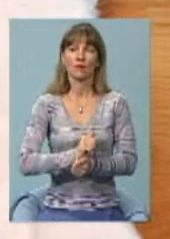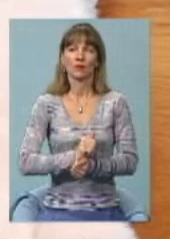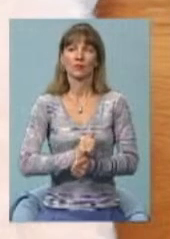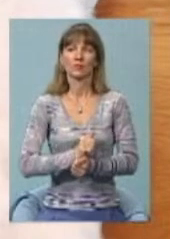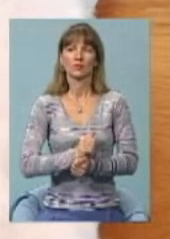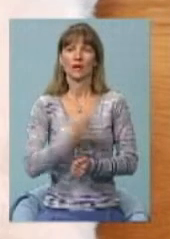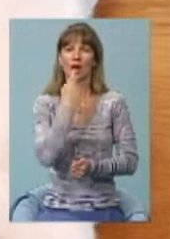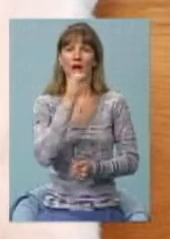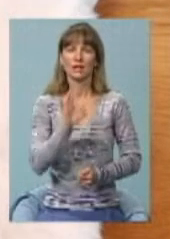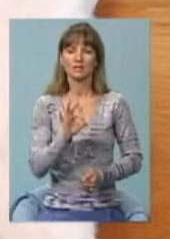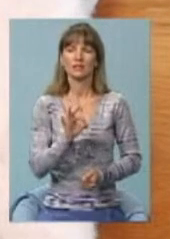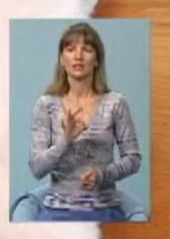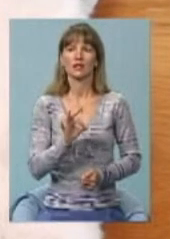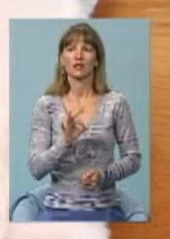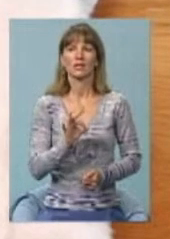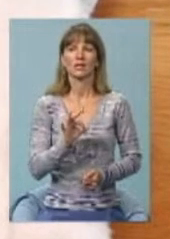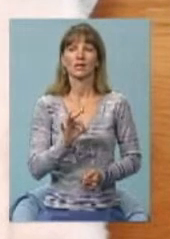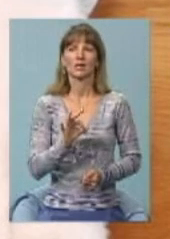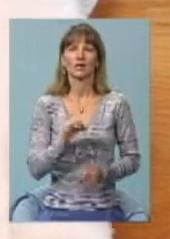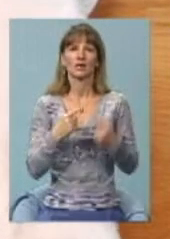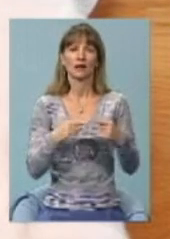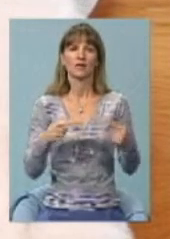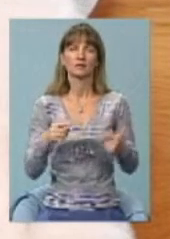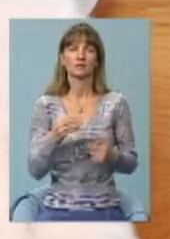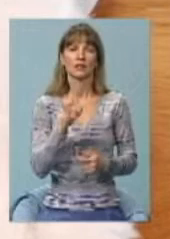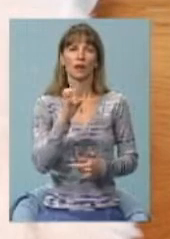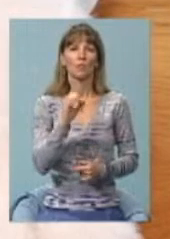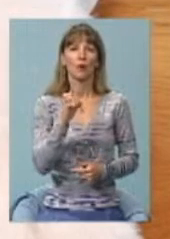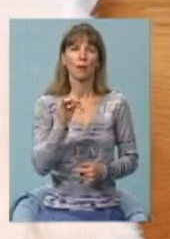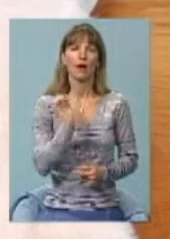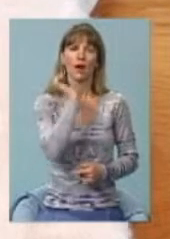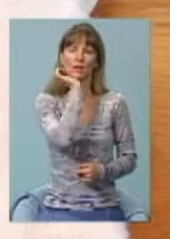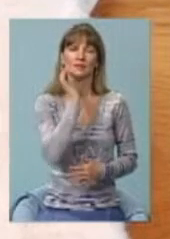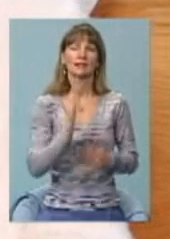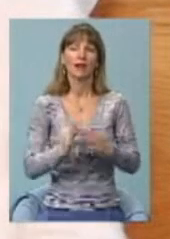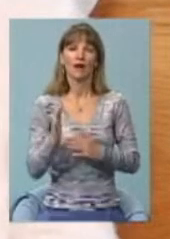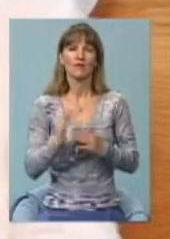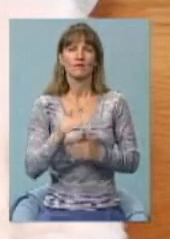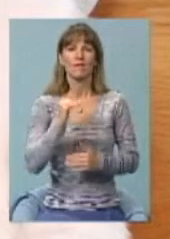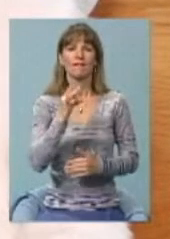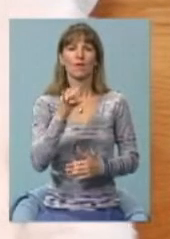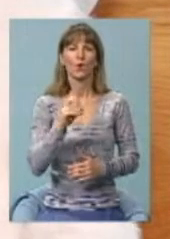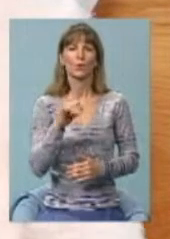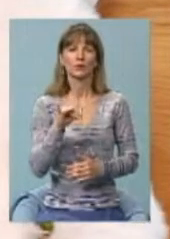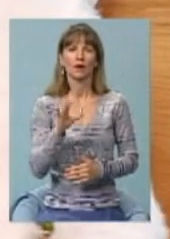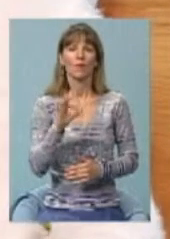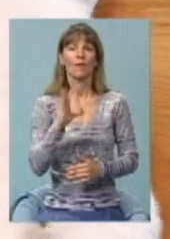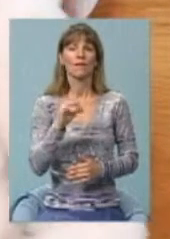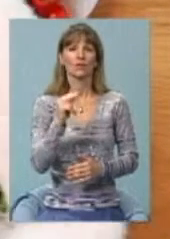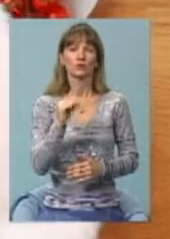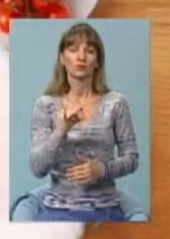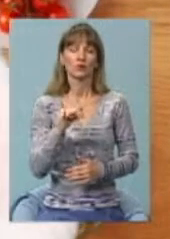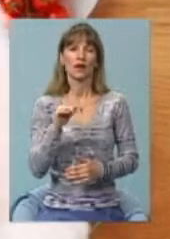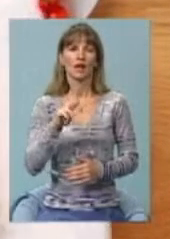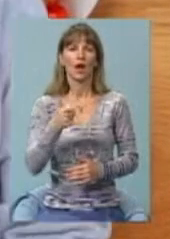всякие, яички, едят всякие бобы, там орешки, травку, фрукты, овощи,